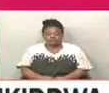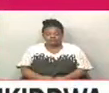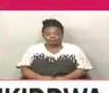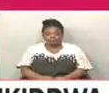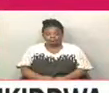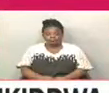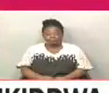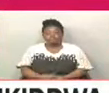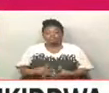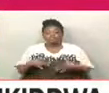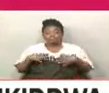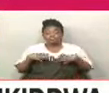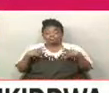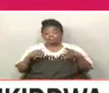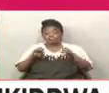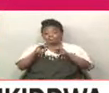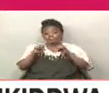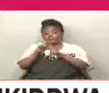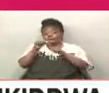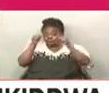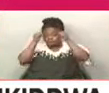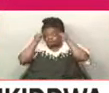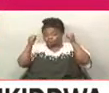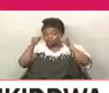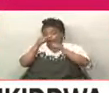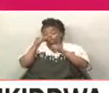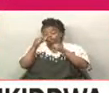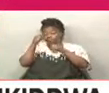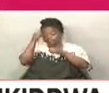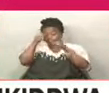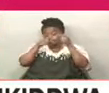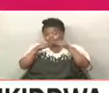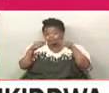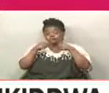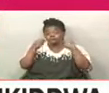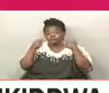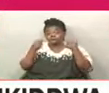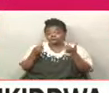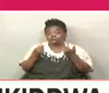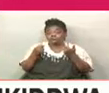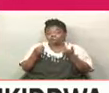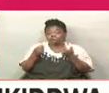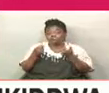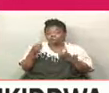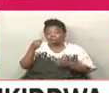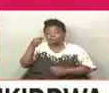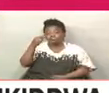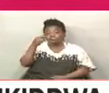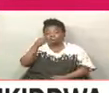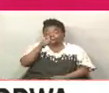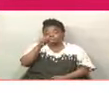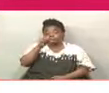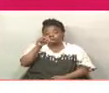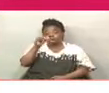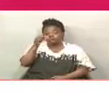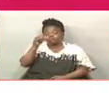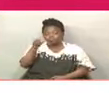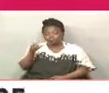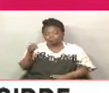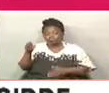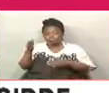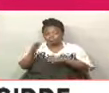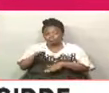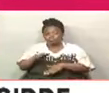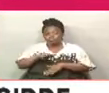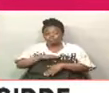Kulika yomo kumula moko mauli na mala President Yoweri Museveni na kuongoza gidi Reverend Tibenda Geoffrey ya firide kumiaka nsavu